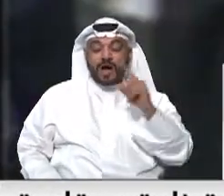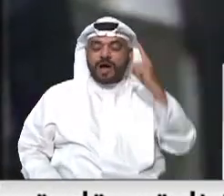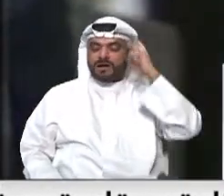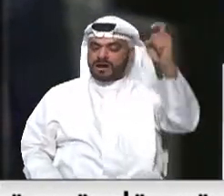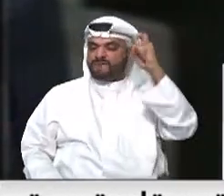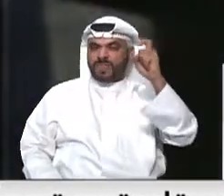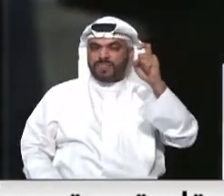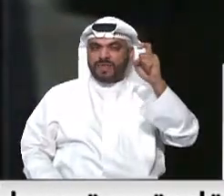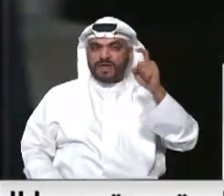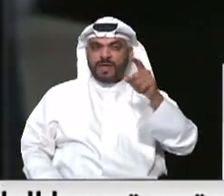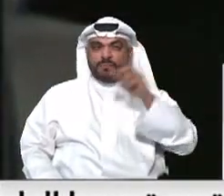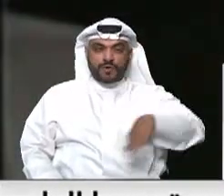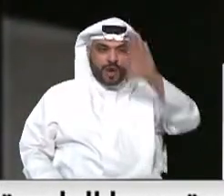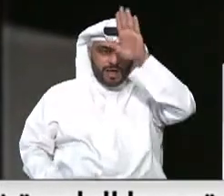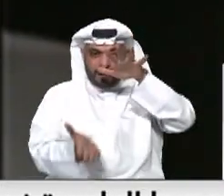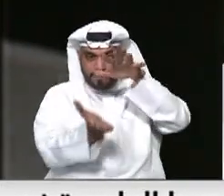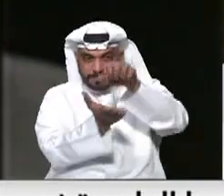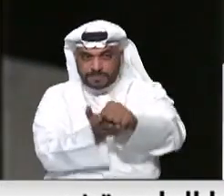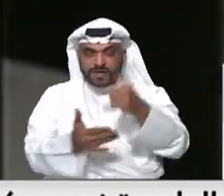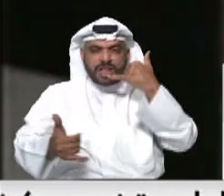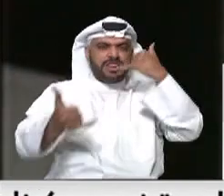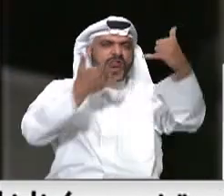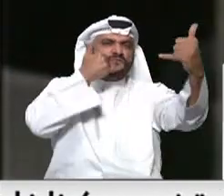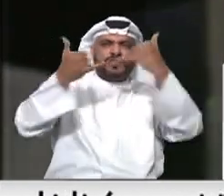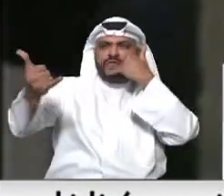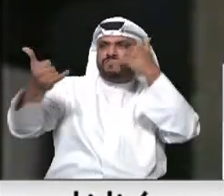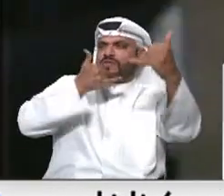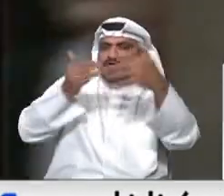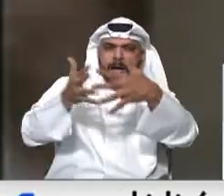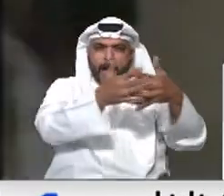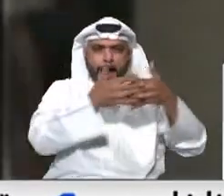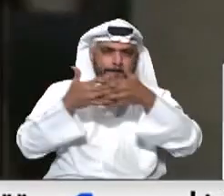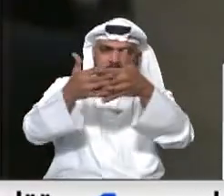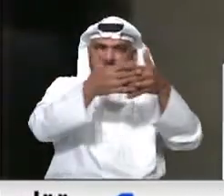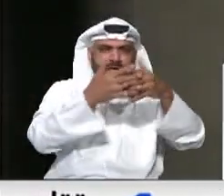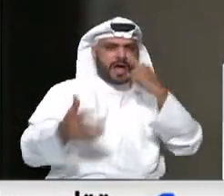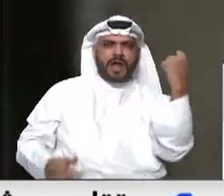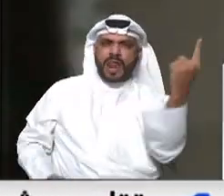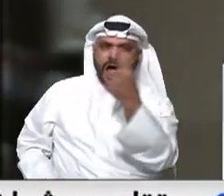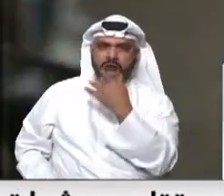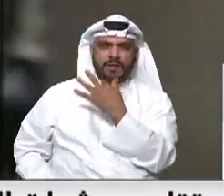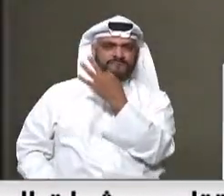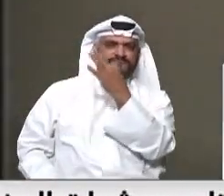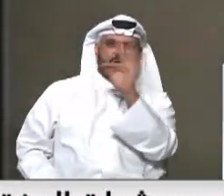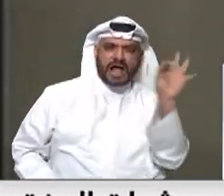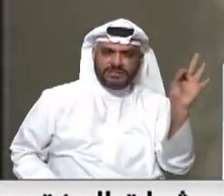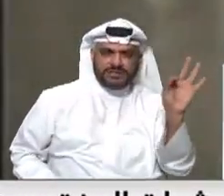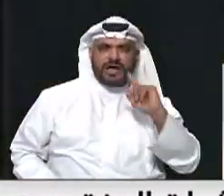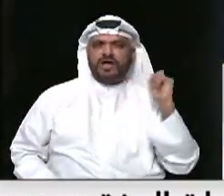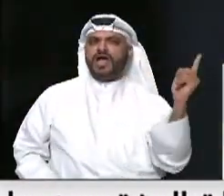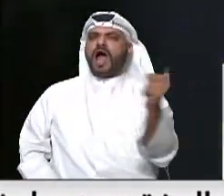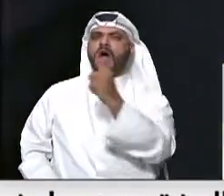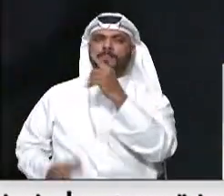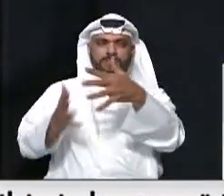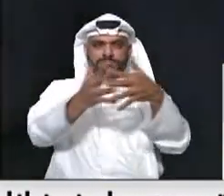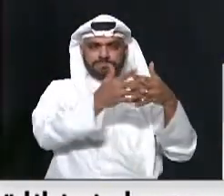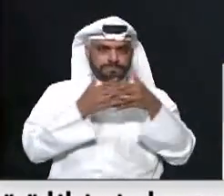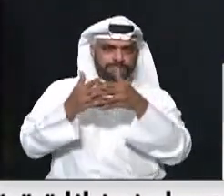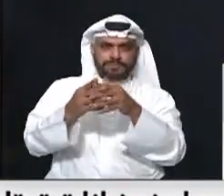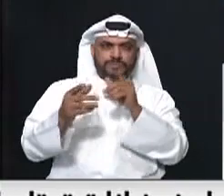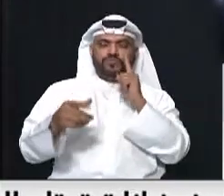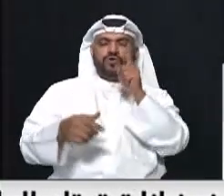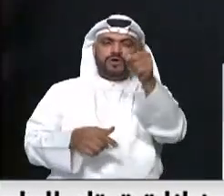هذا العدوان، وأجرت العديد من الاتصالات مع قادة العالم ومن بينهم الرئيس جورج بوش الأب